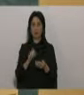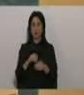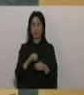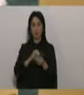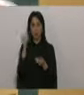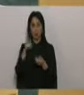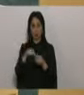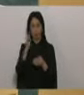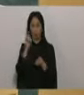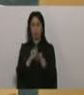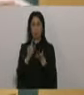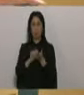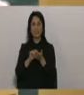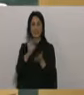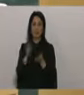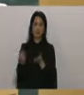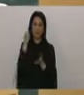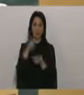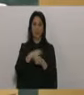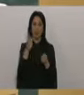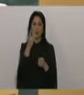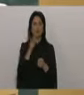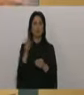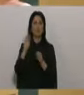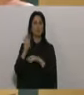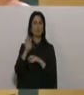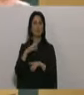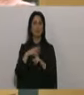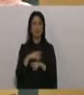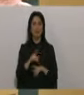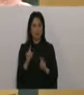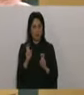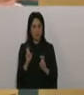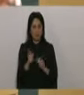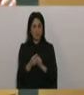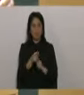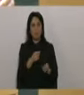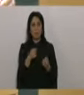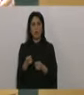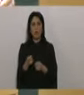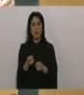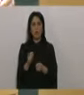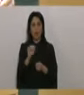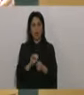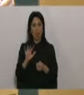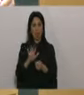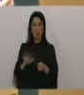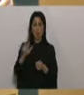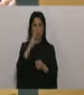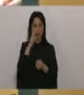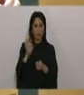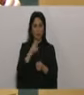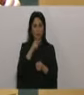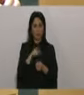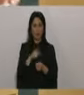ყულაბა, რასაც საპენსიო ფონდი ქვია და დაურიგეთ უკან ხალხს ეს ფული. რას ნიშნავს საიდან მოიტანეთ? ან ევროპის ქვეყნების მაგალითები